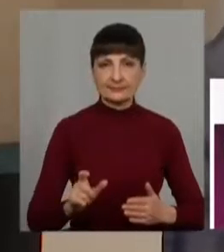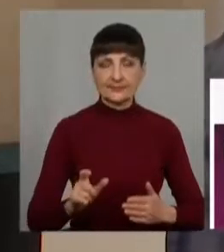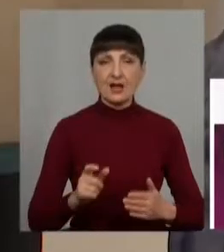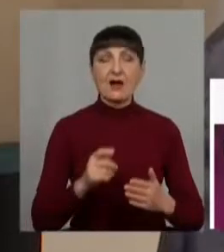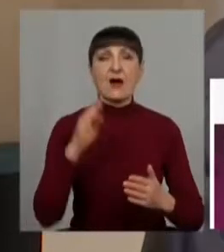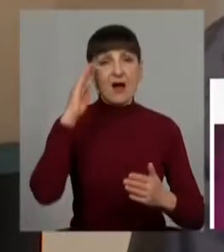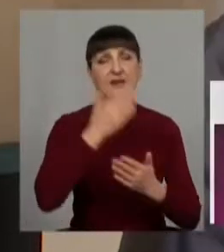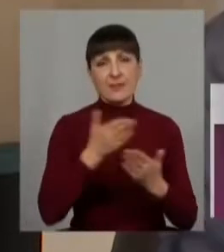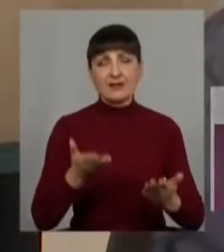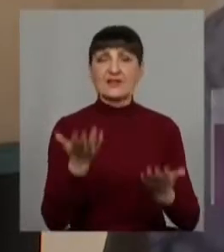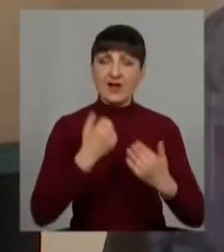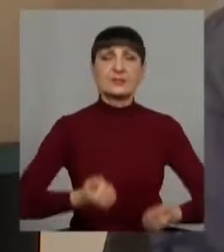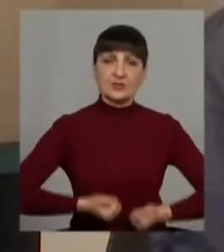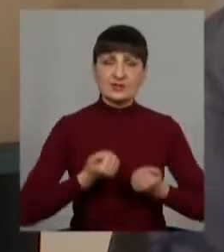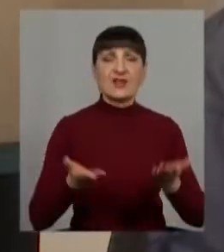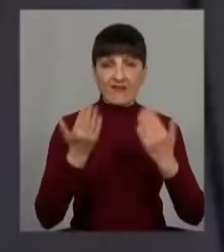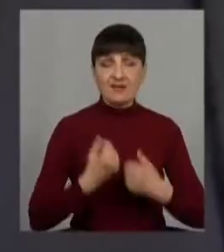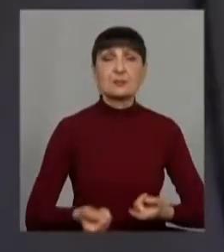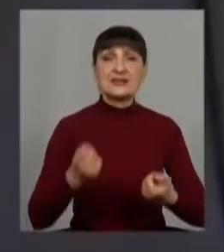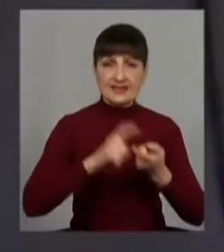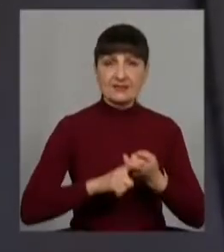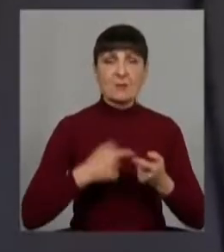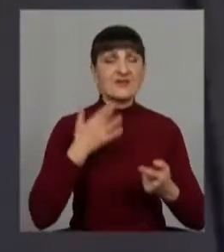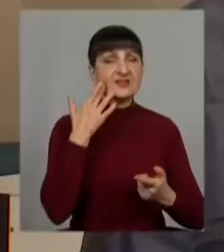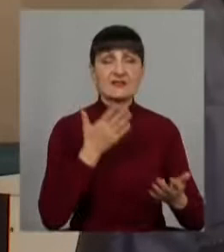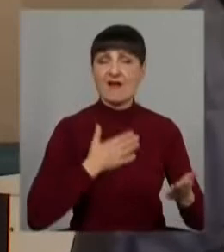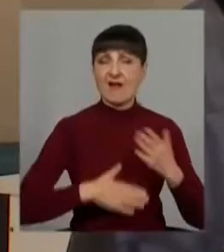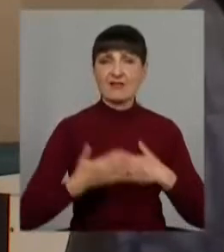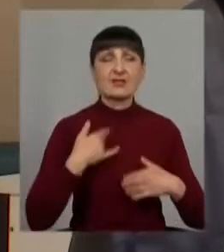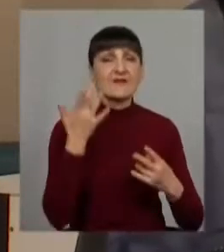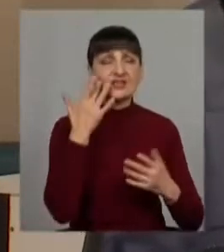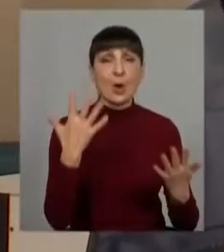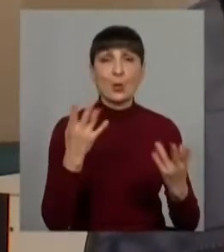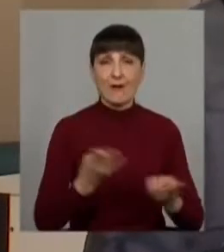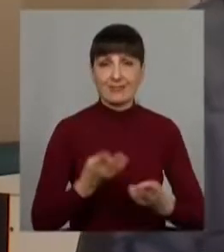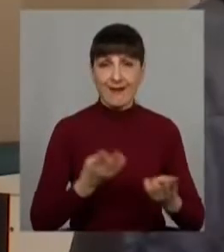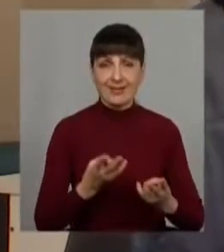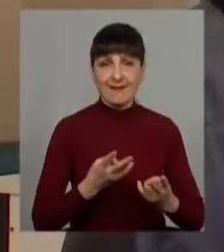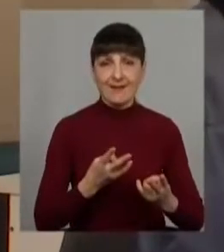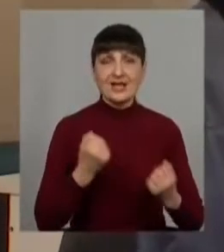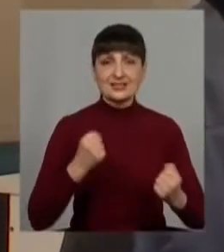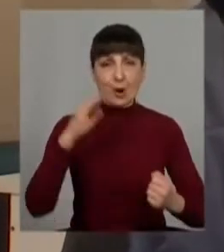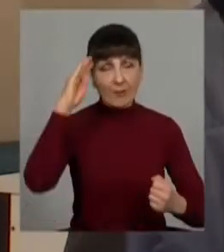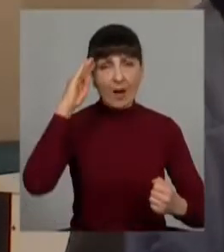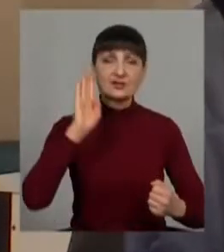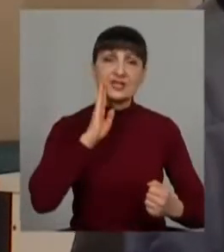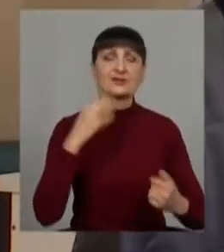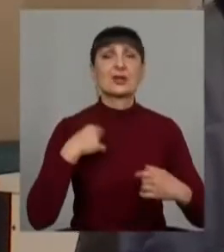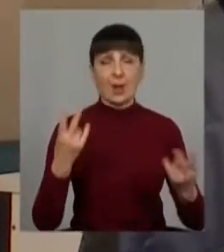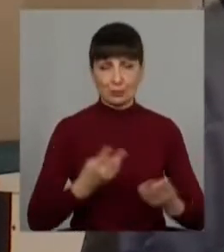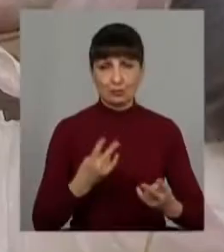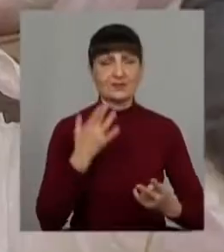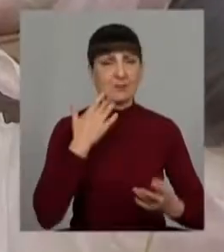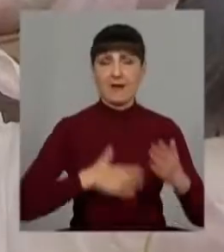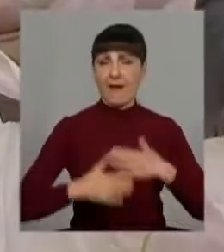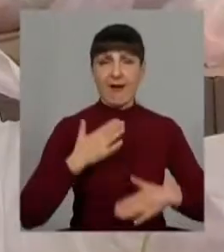наше старшее поколение. И хотелось бы, чтобы такие акции проходили чаще. И потому что такая поддержка